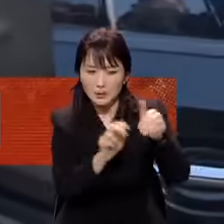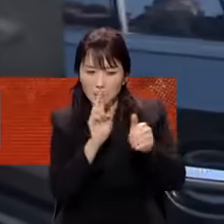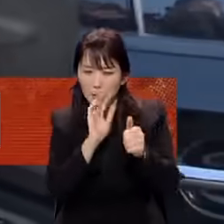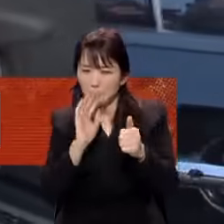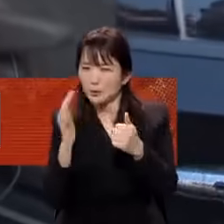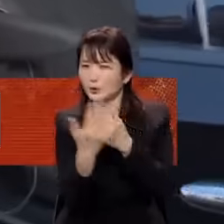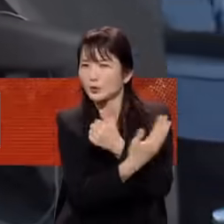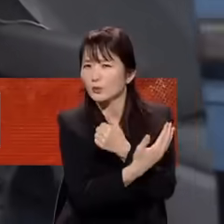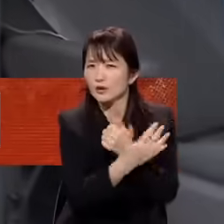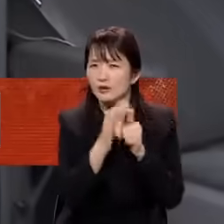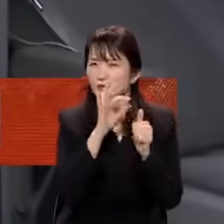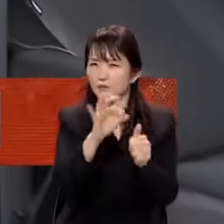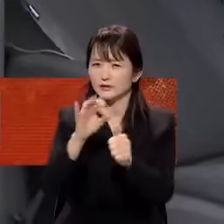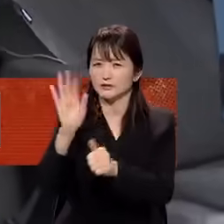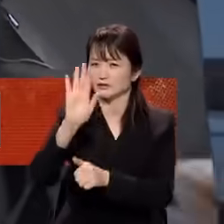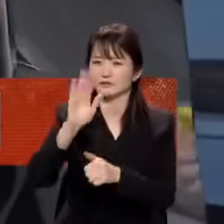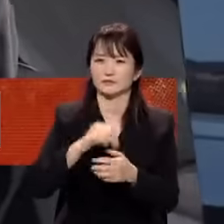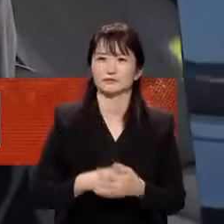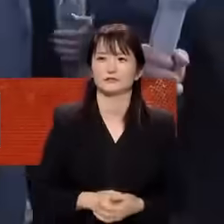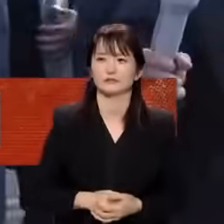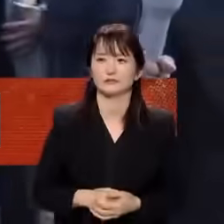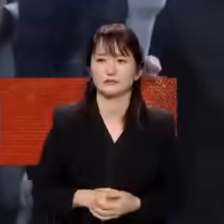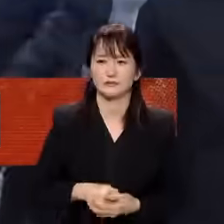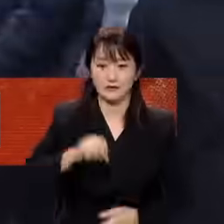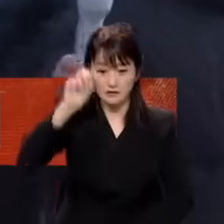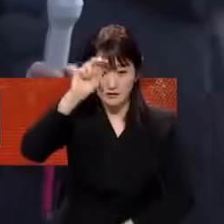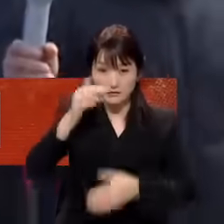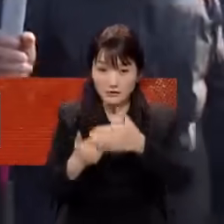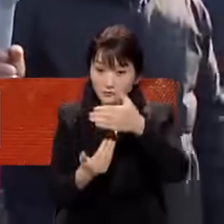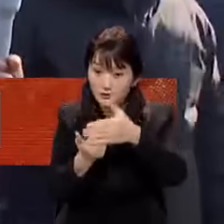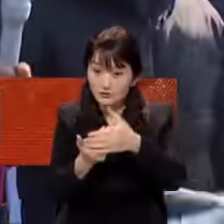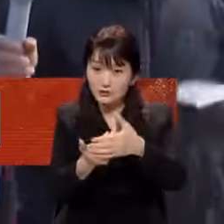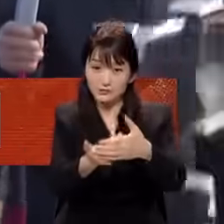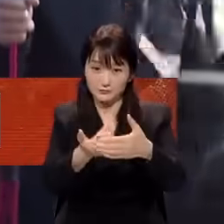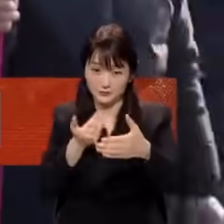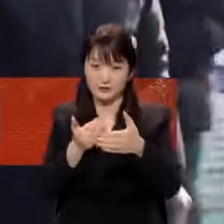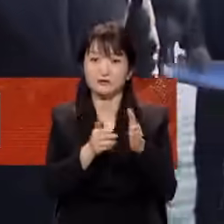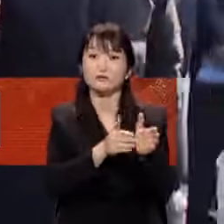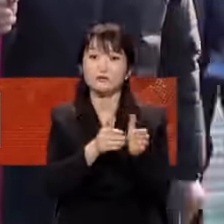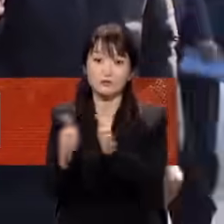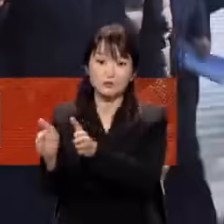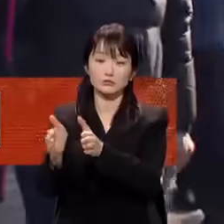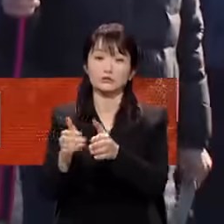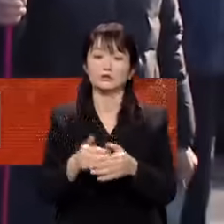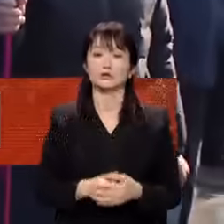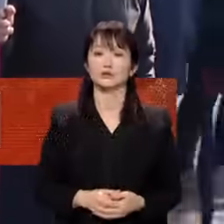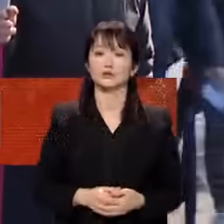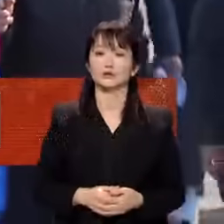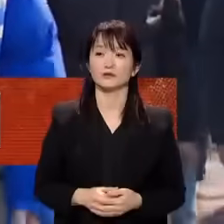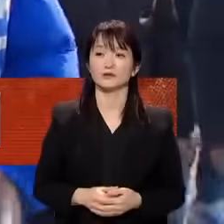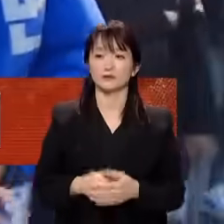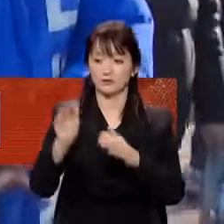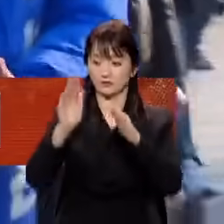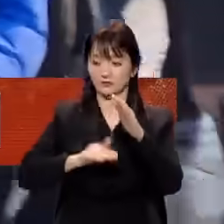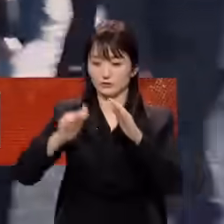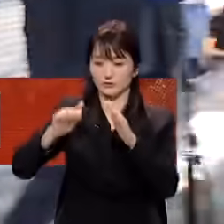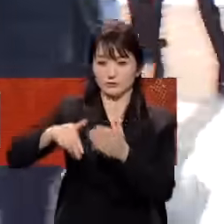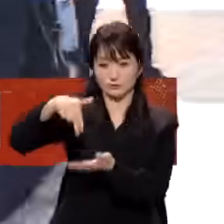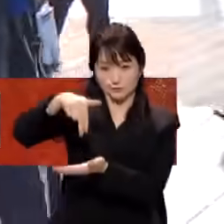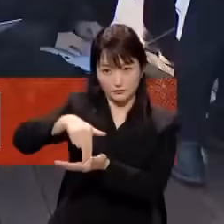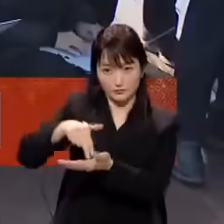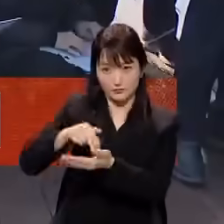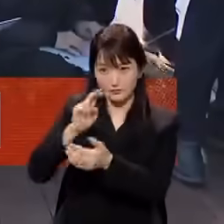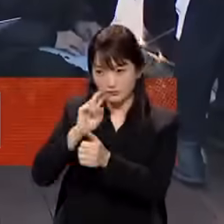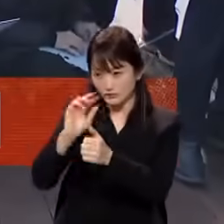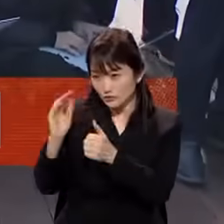위해서 있지는 않습니다. 물론 저기 생기는 우발적인 상황을 대비는 하겠지만 정식으로 경호를 전담으로 하는 그런 팀이 아니라는